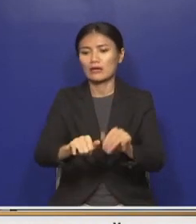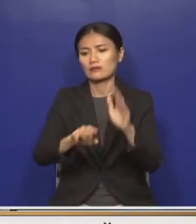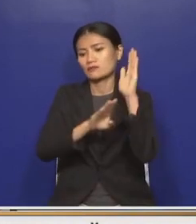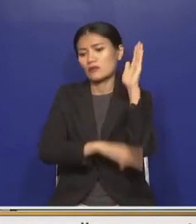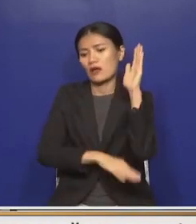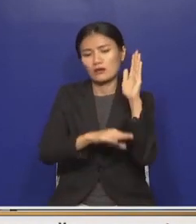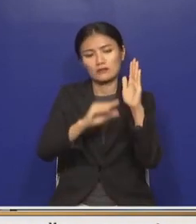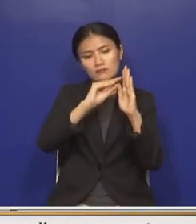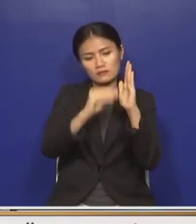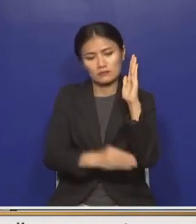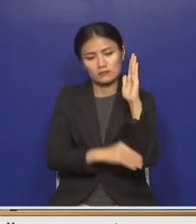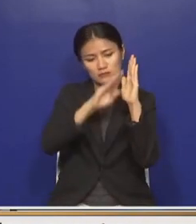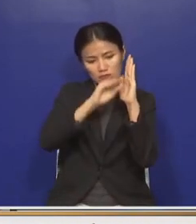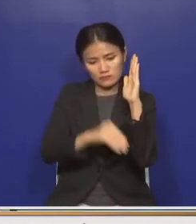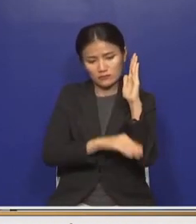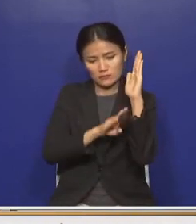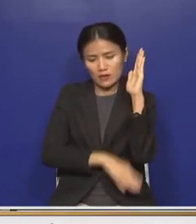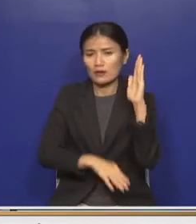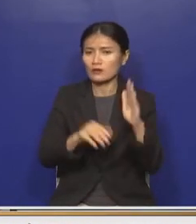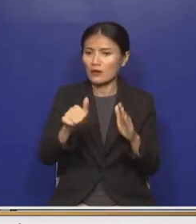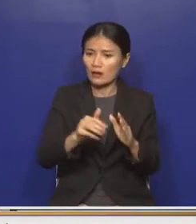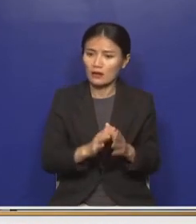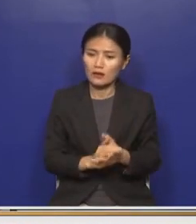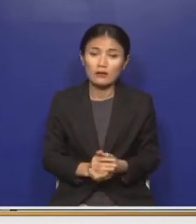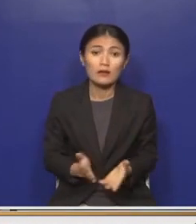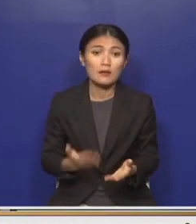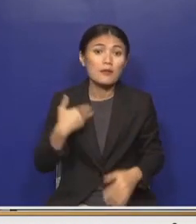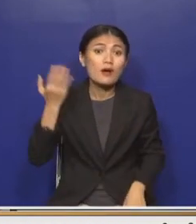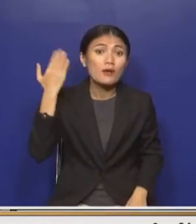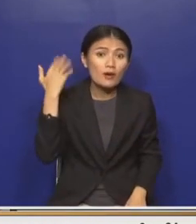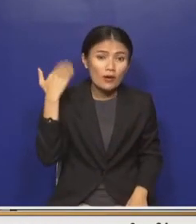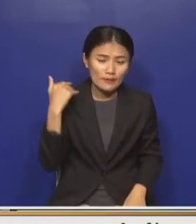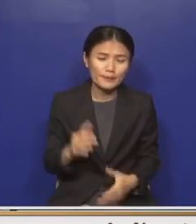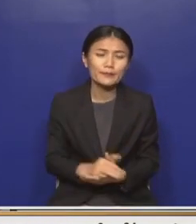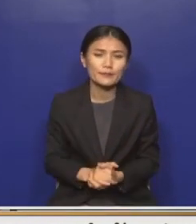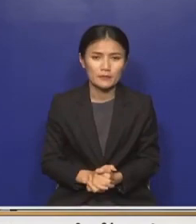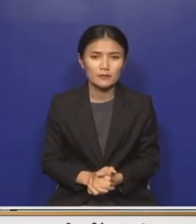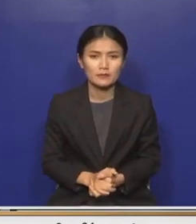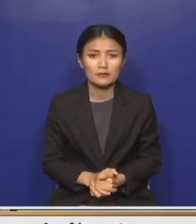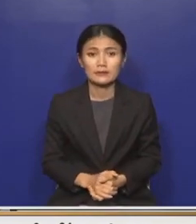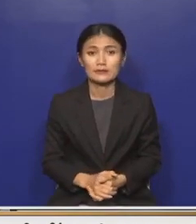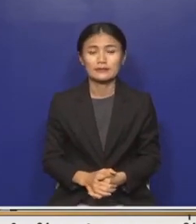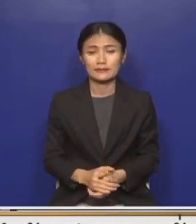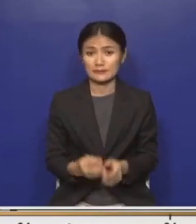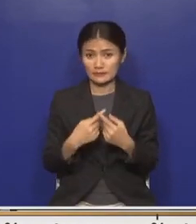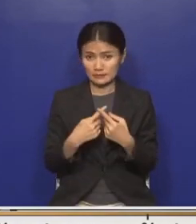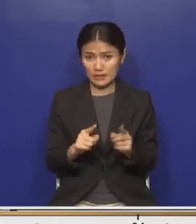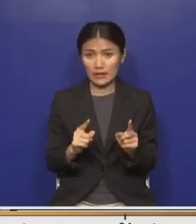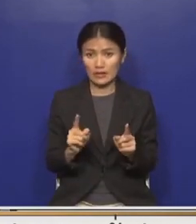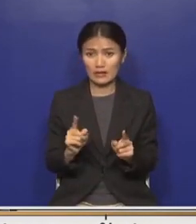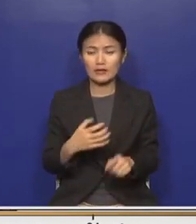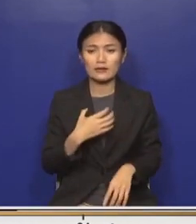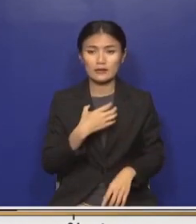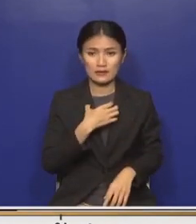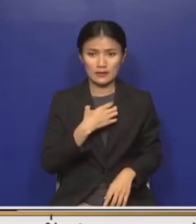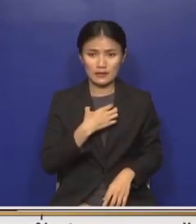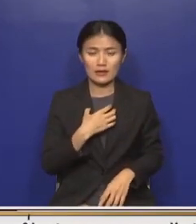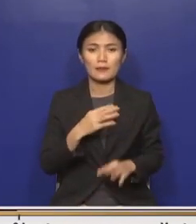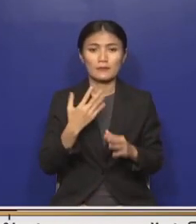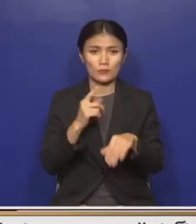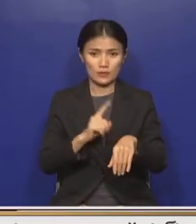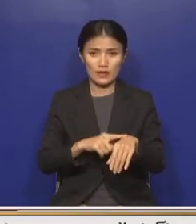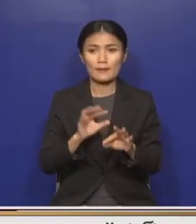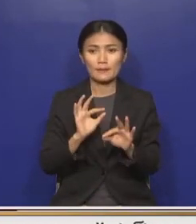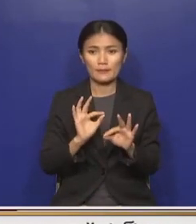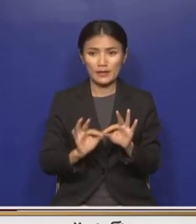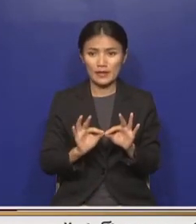ายั หวพักใต้ได้รายเอียจของไม่นำเรีนแต่ทงนี้ยากจะสุปบระหยดเวลาอยาก